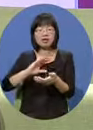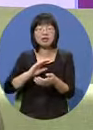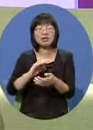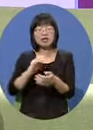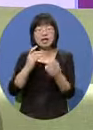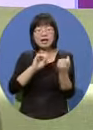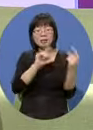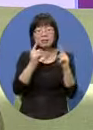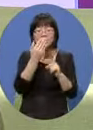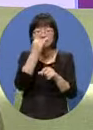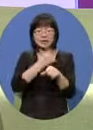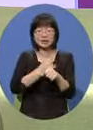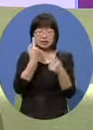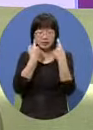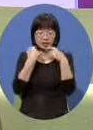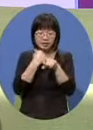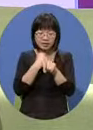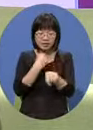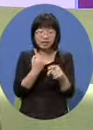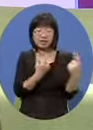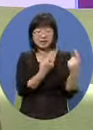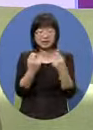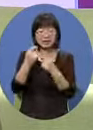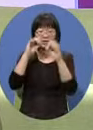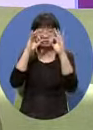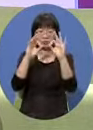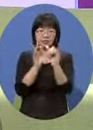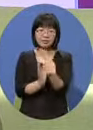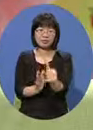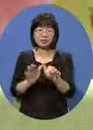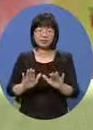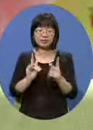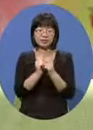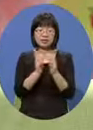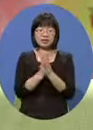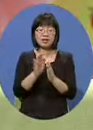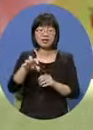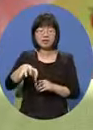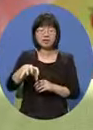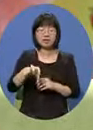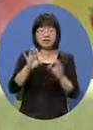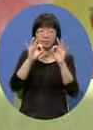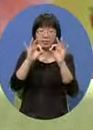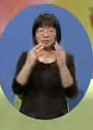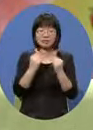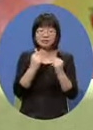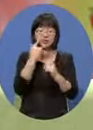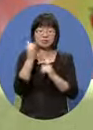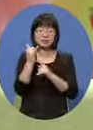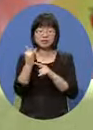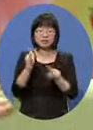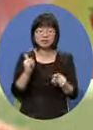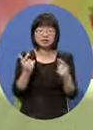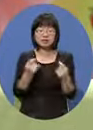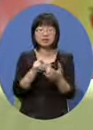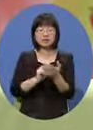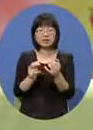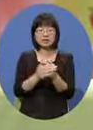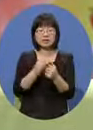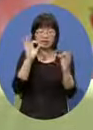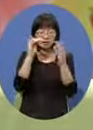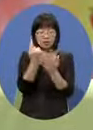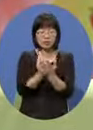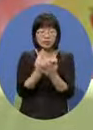있는 상처라는 부분들도 함께 강조해 주셨으면 좋겠어요. 예. 실제로 현장에서 네. 보면 네. 많은 부모님들이 이제 이런 일로 찾아오셨을 네.